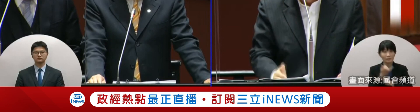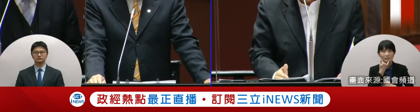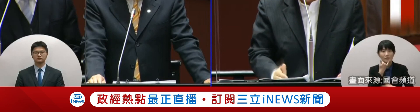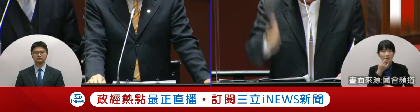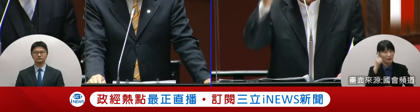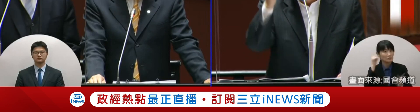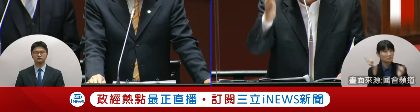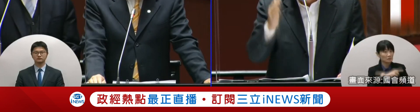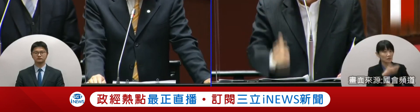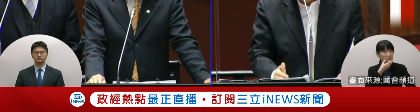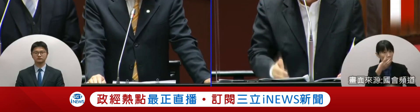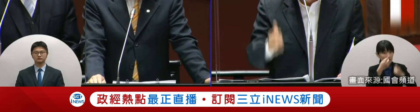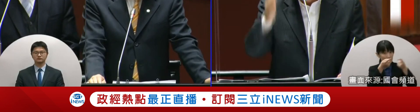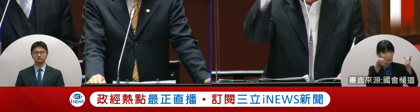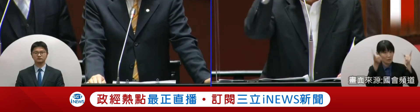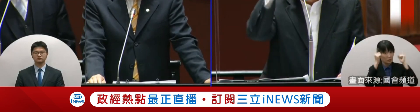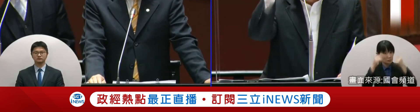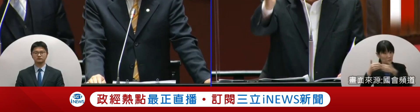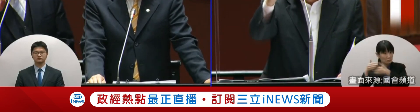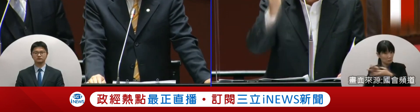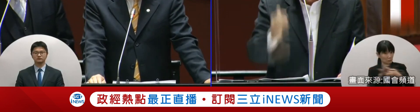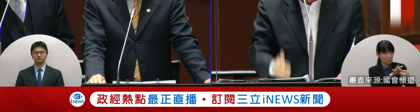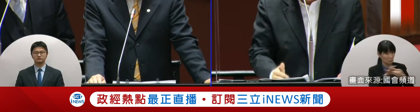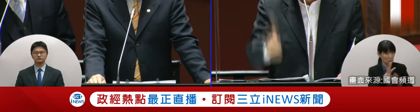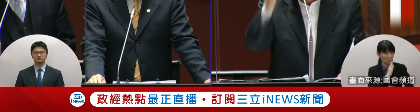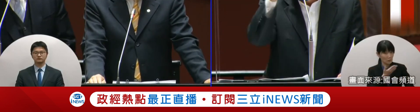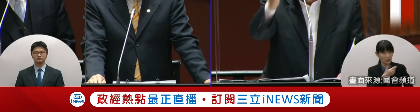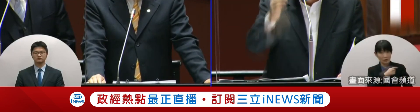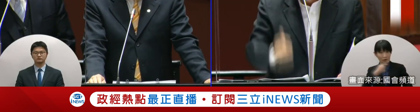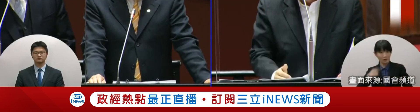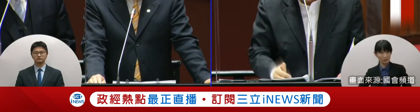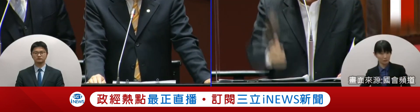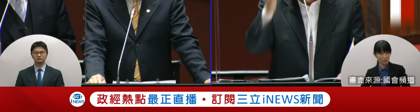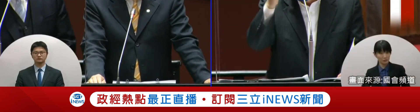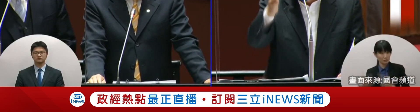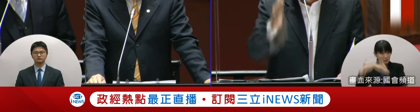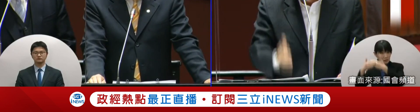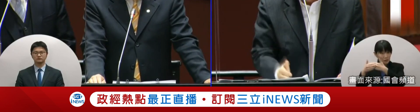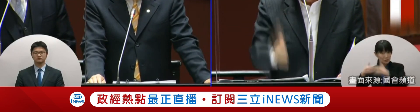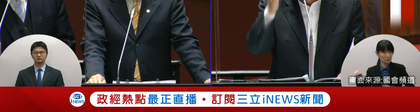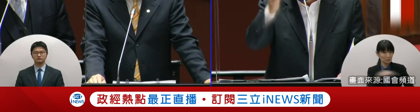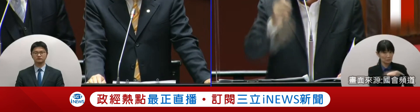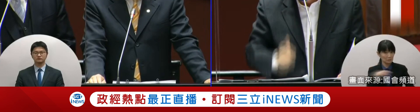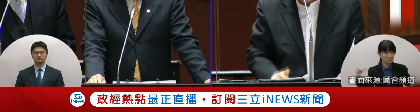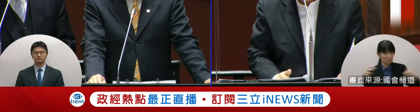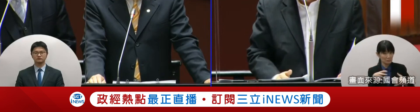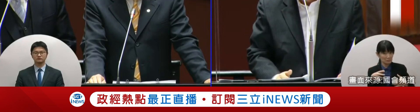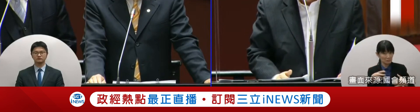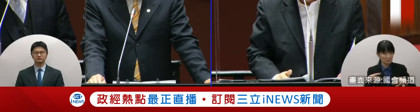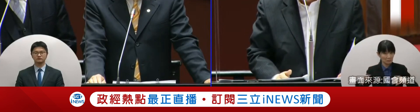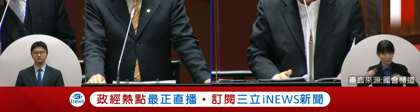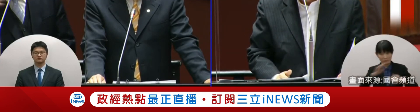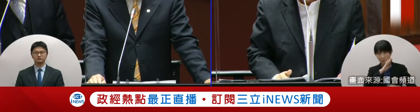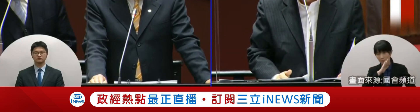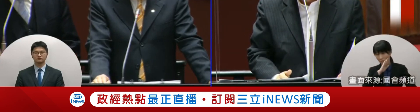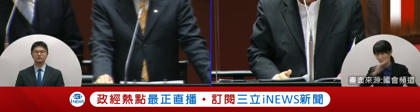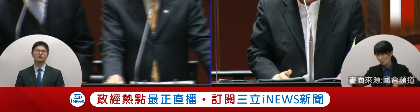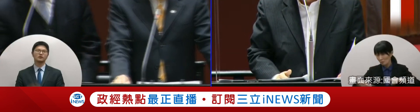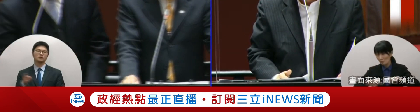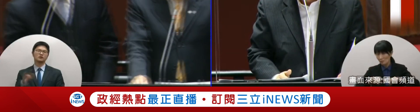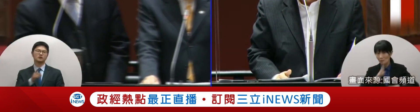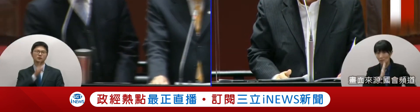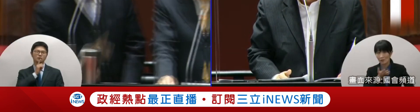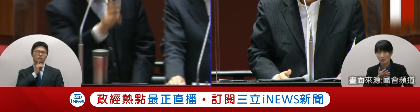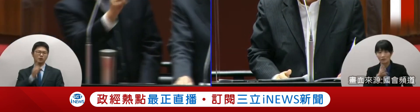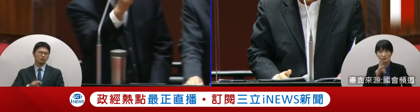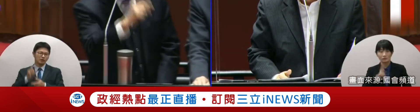红的，就是一个跟北京、跟大陆在共谋、在串通。 你越描越多